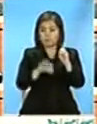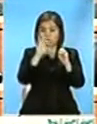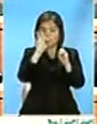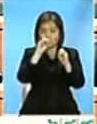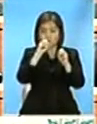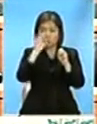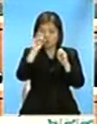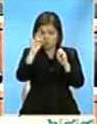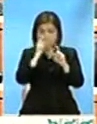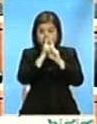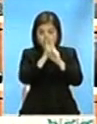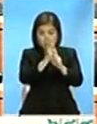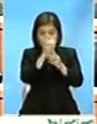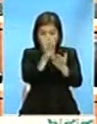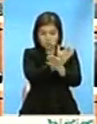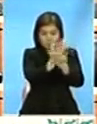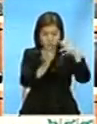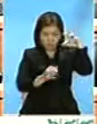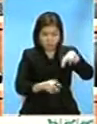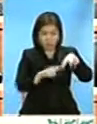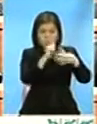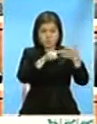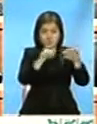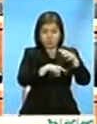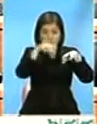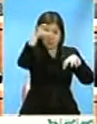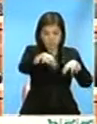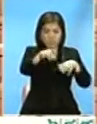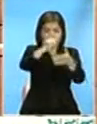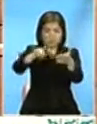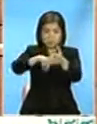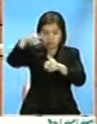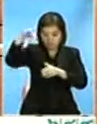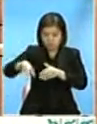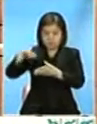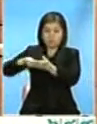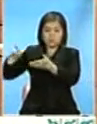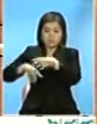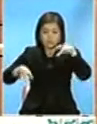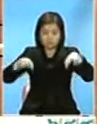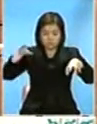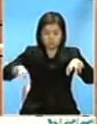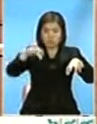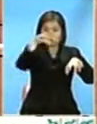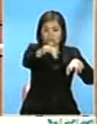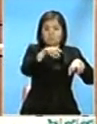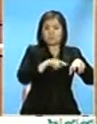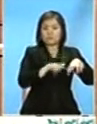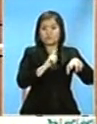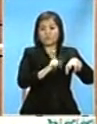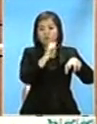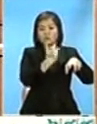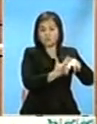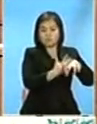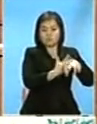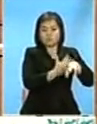แต่ละเขตในการเลือกตั้งสว.ดันมีคนไปลงเลือกตั้งเขตละ3คนครับเขตที่1มี3คนเขต